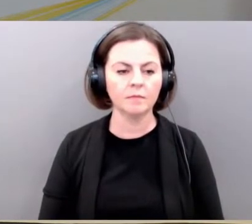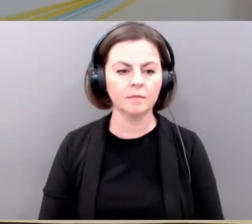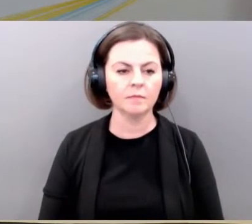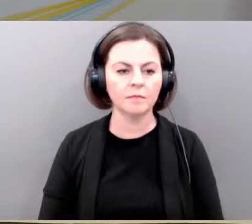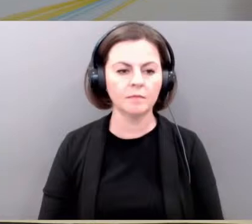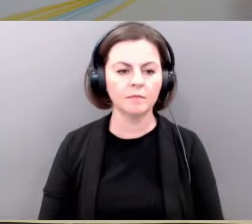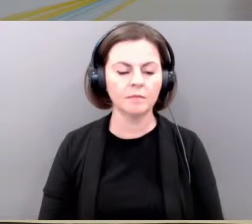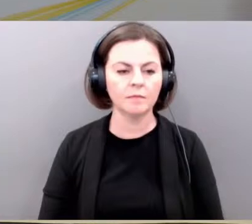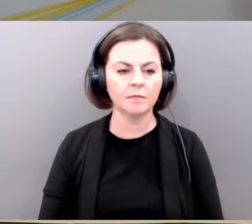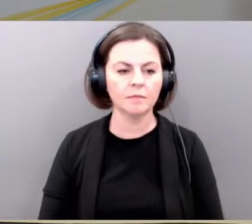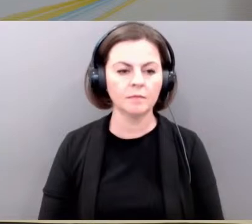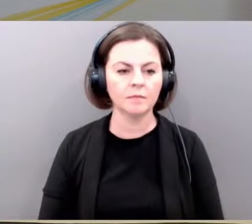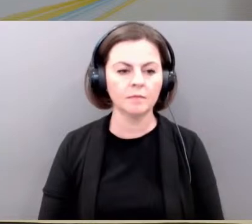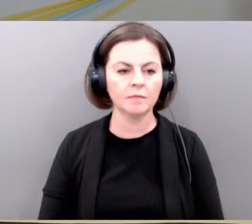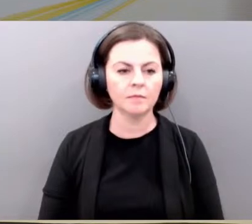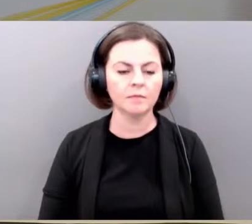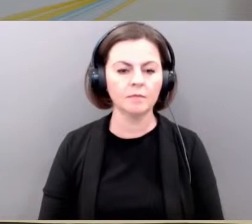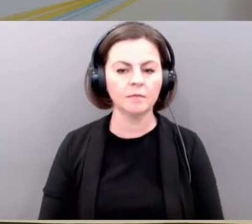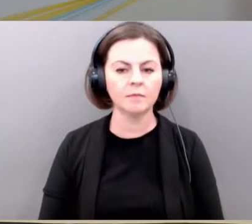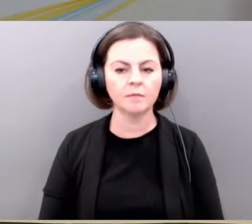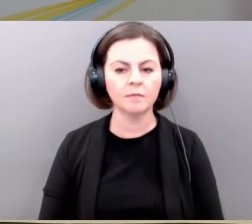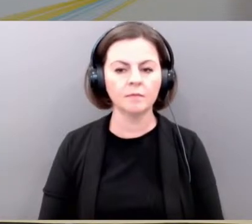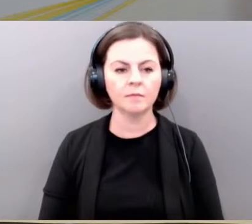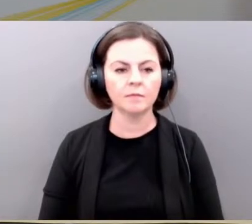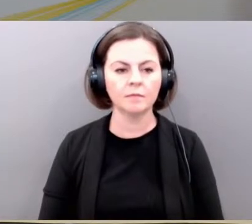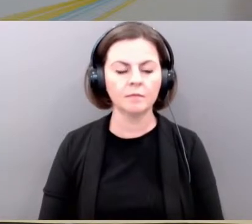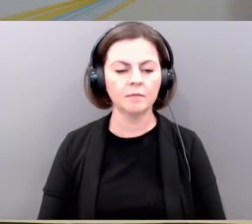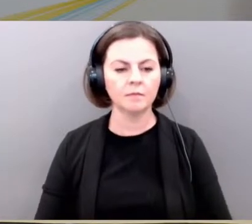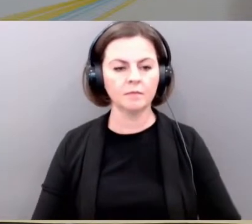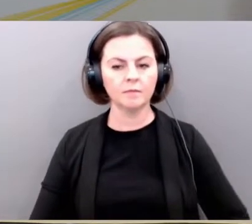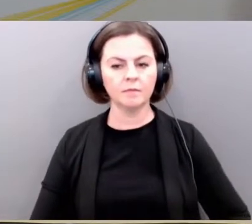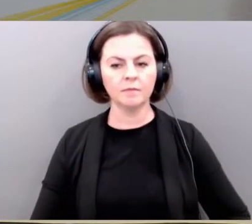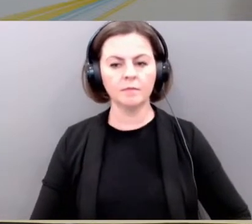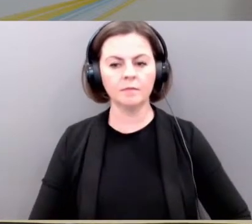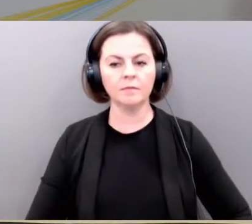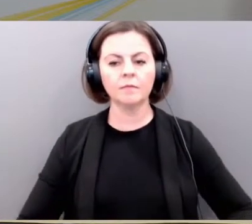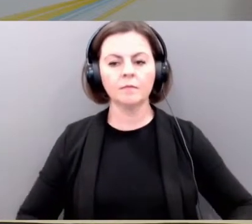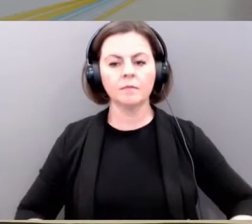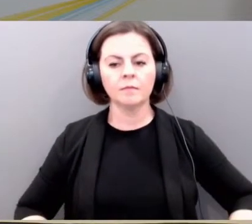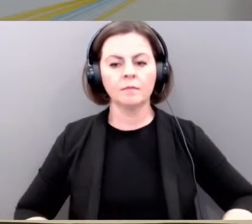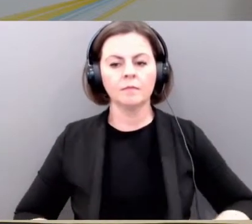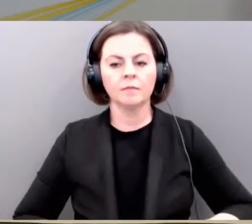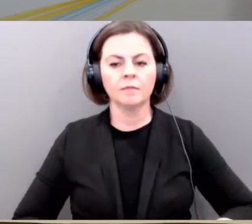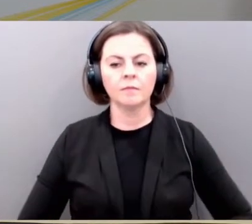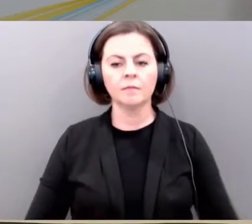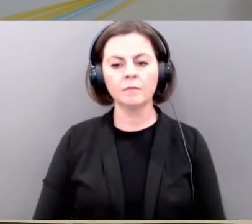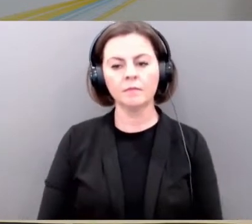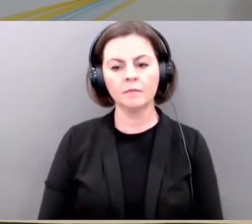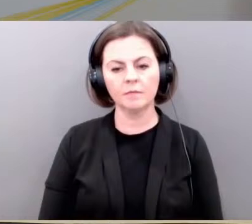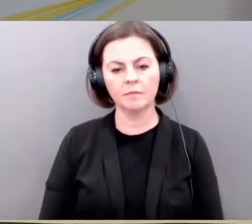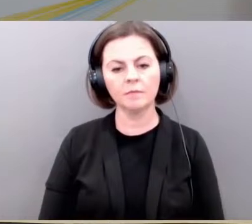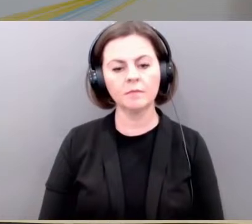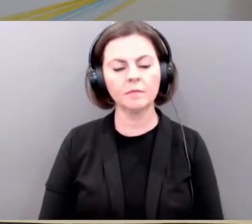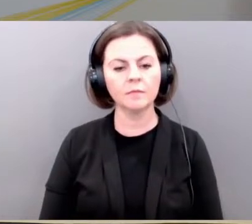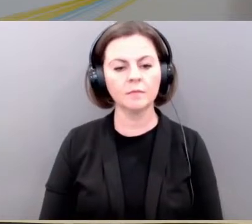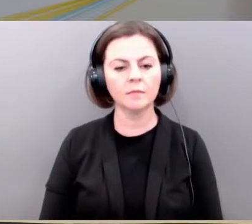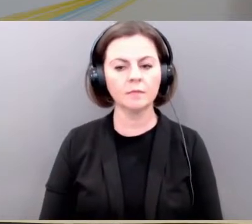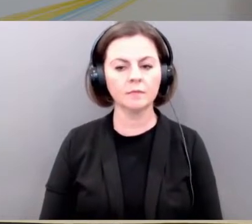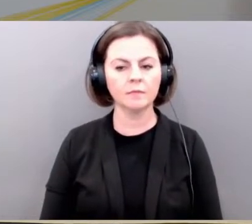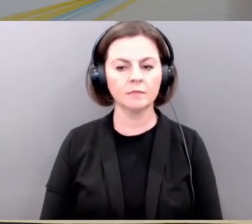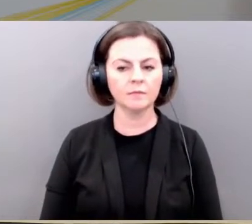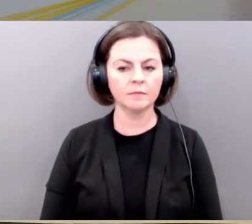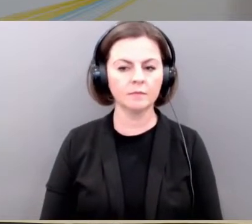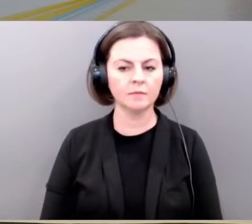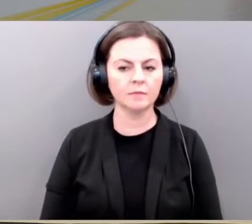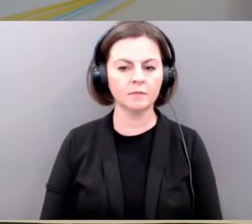personnes avec à l'urgence. Et on va, les